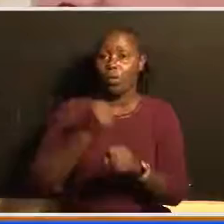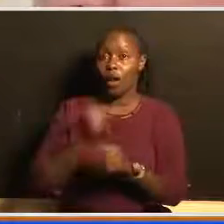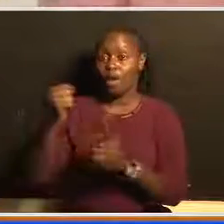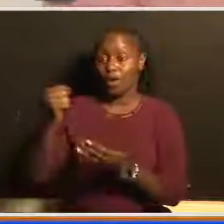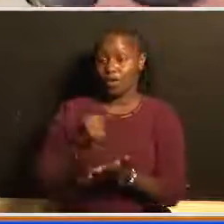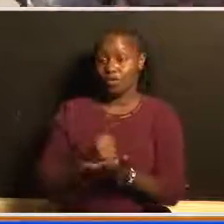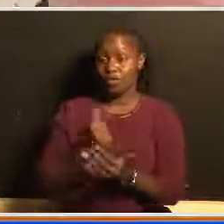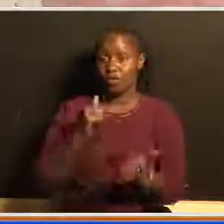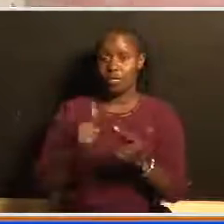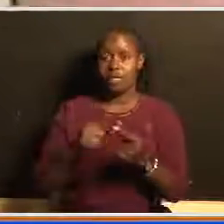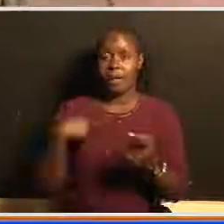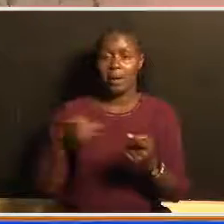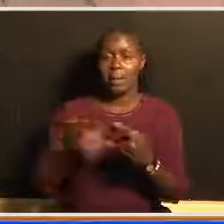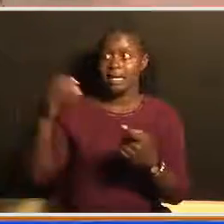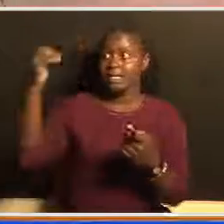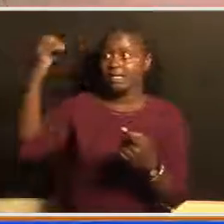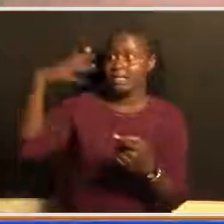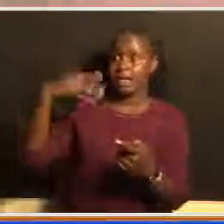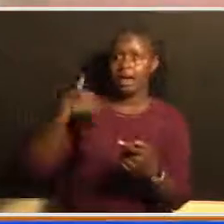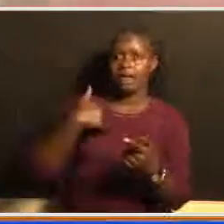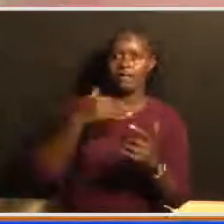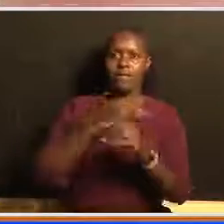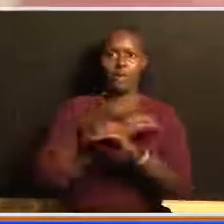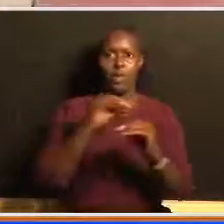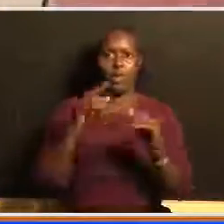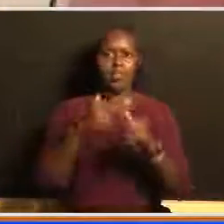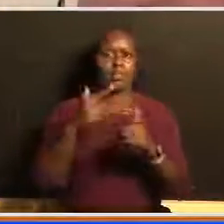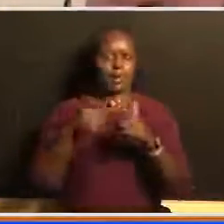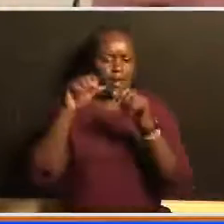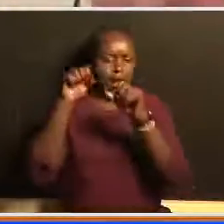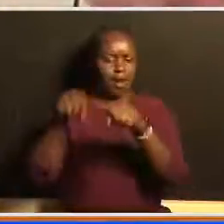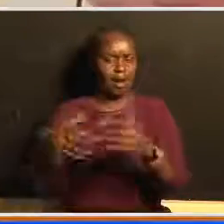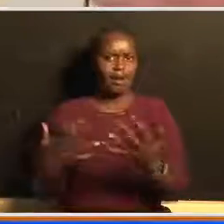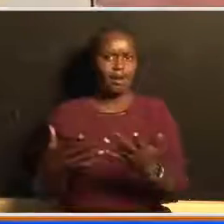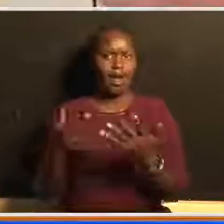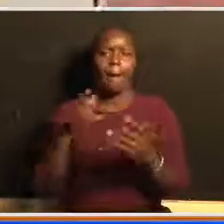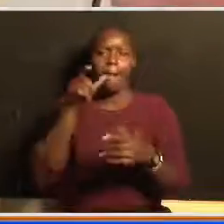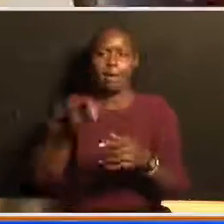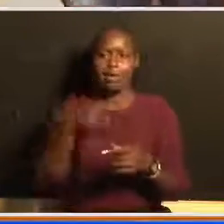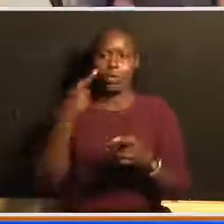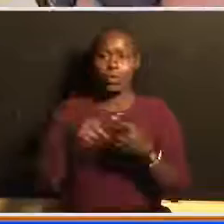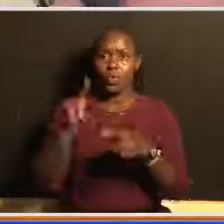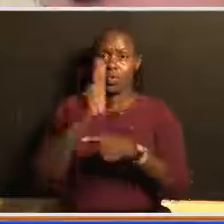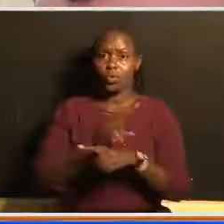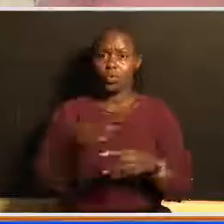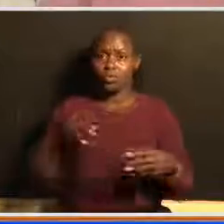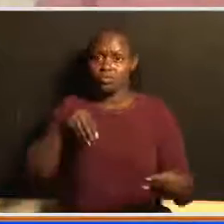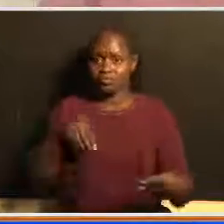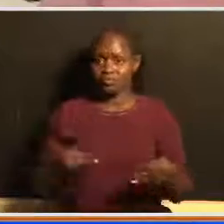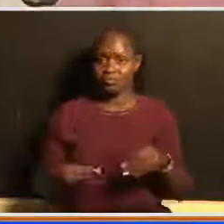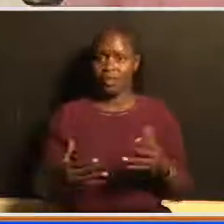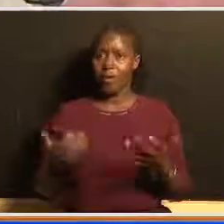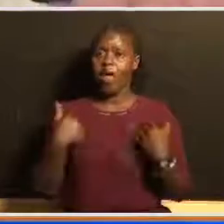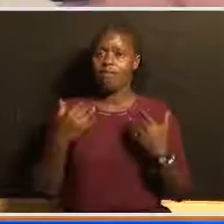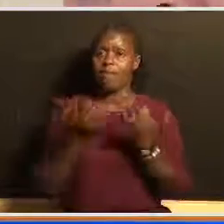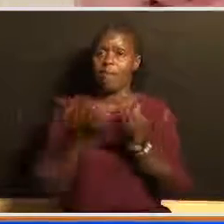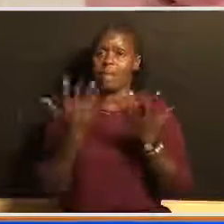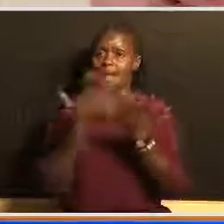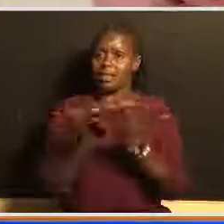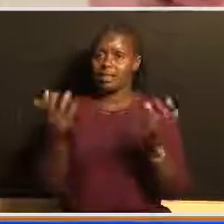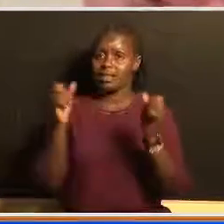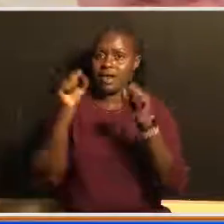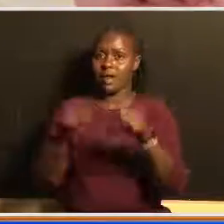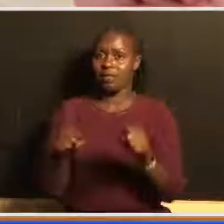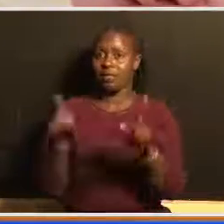yenye sitachomeka na jua naweza fanya. Mtu ako na ulemavu wa mguu yenye anatembea na crutches, kuna vitu nyingi unaweza fanya. Pia tuko